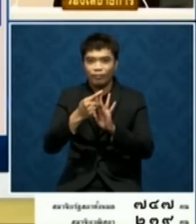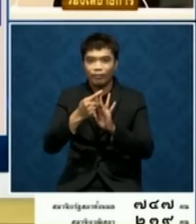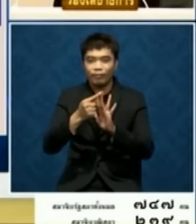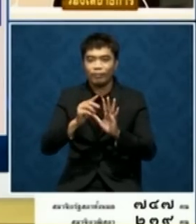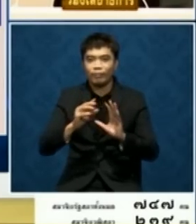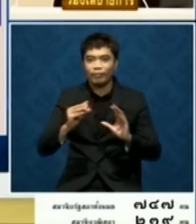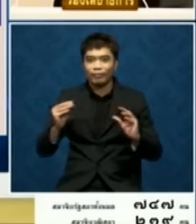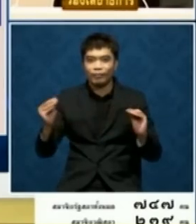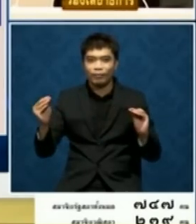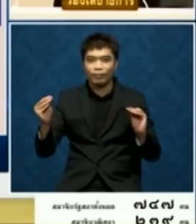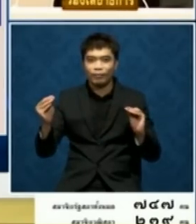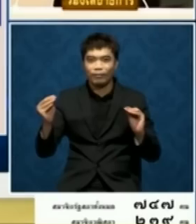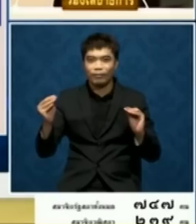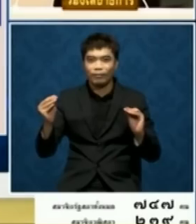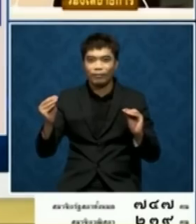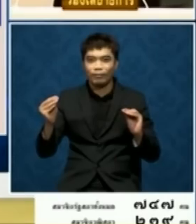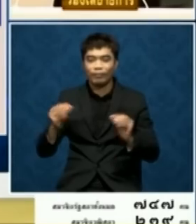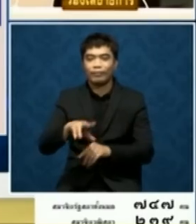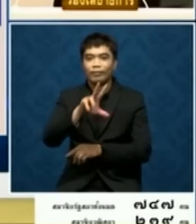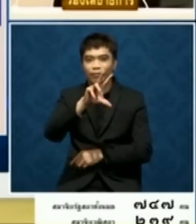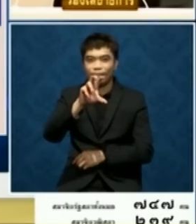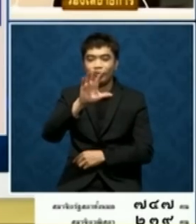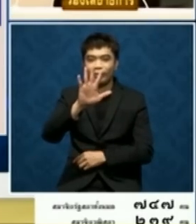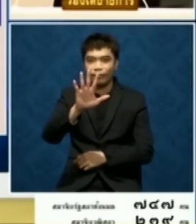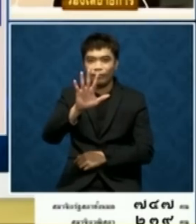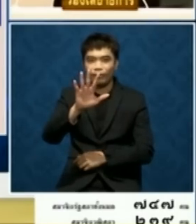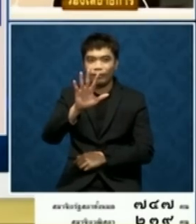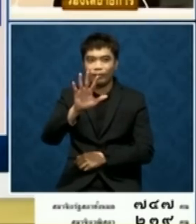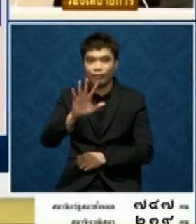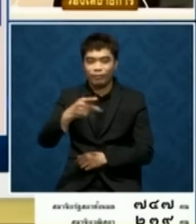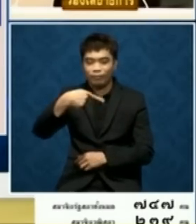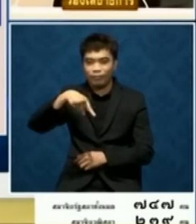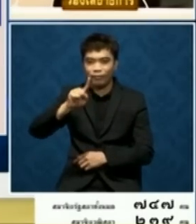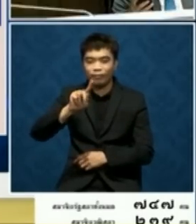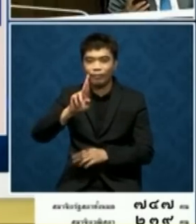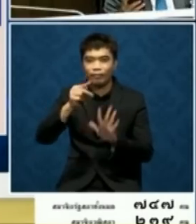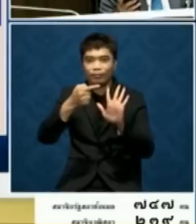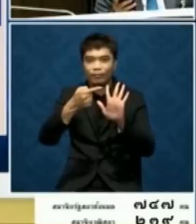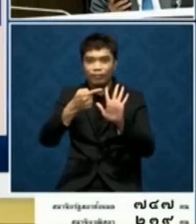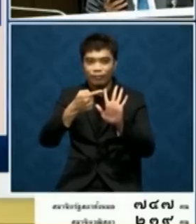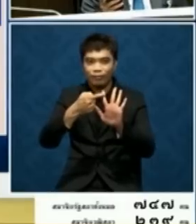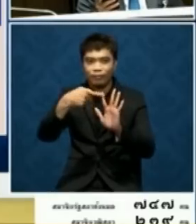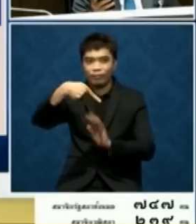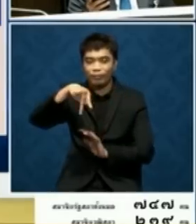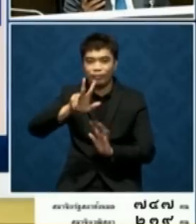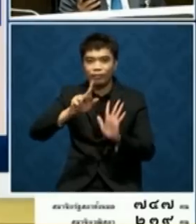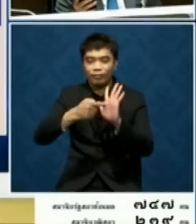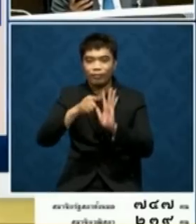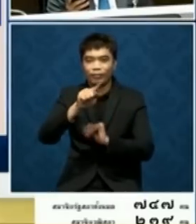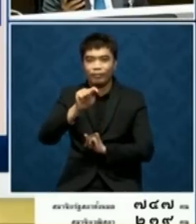60แล้วเพราะฉะนั้นตอนนี้ก็คิดว่าค่อนข้างจะมีความชัดเจนแล้วฮะจากทั้ง2ท่านฮะเพราะฉะนั้นตอนนี้ถ้าบวกกับคะแนนเดิมจาก11พรรค